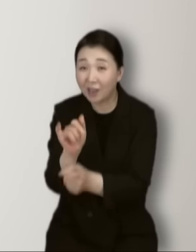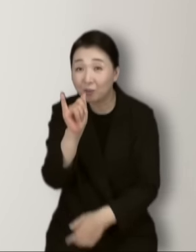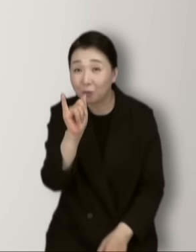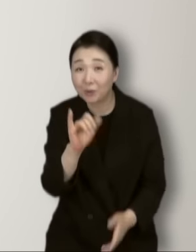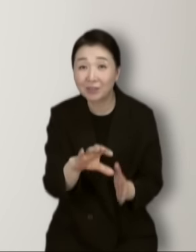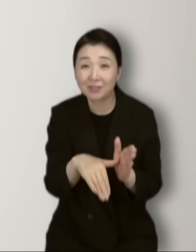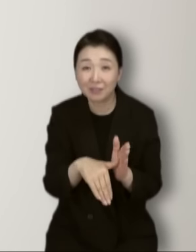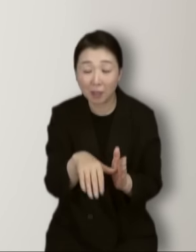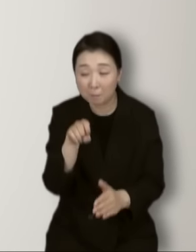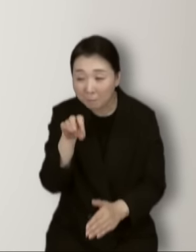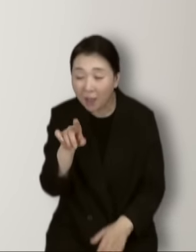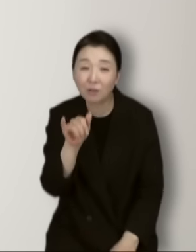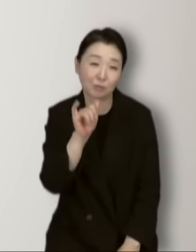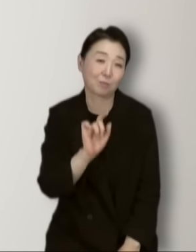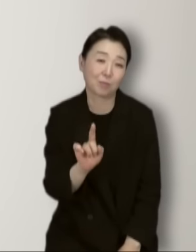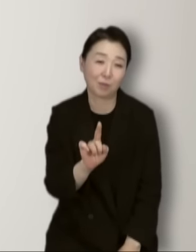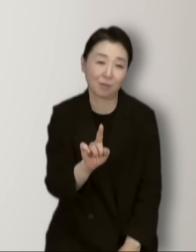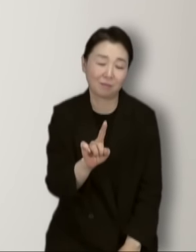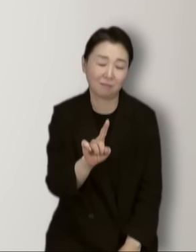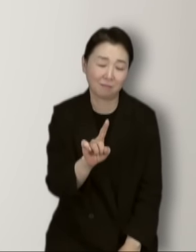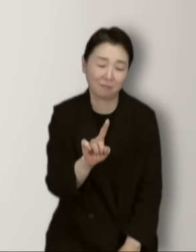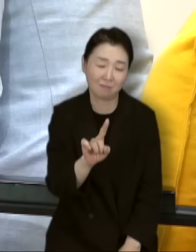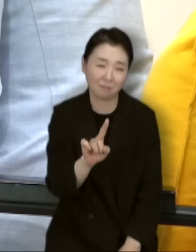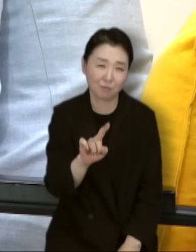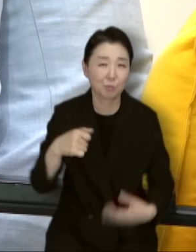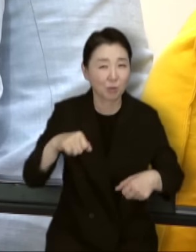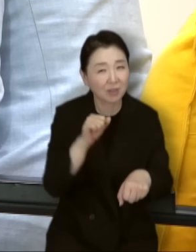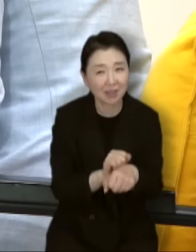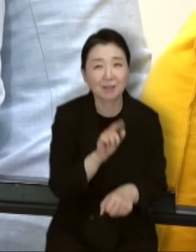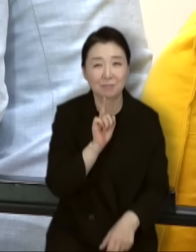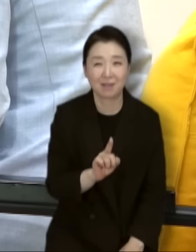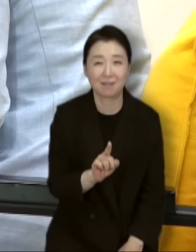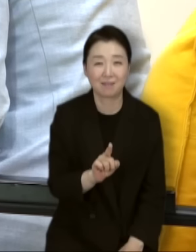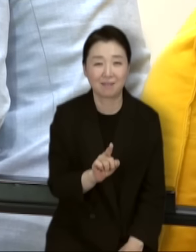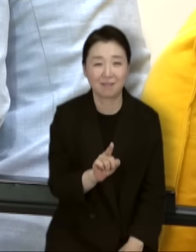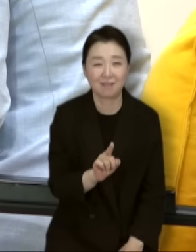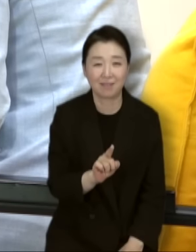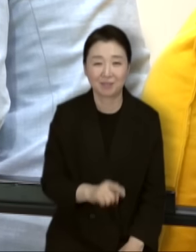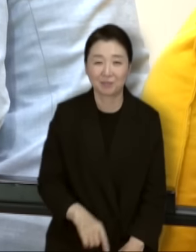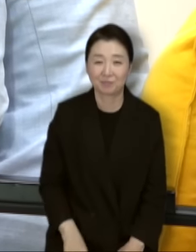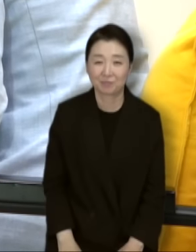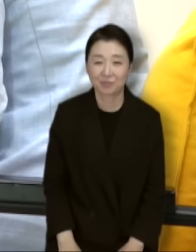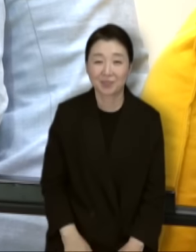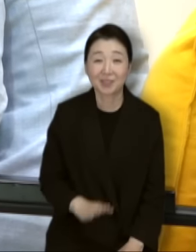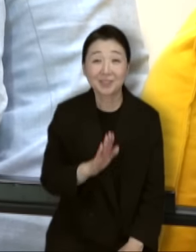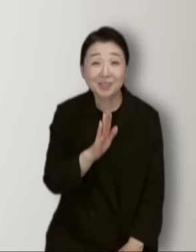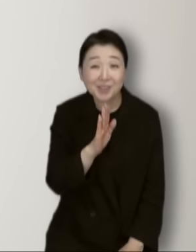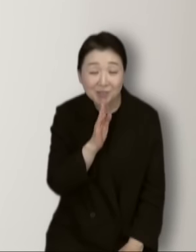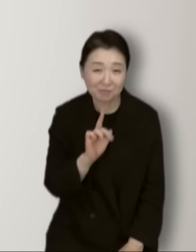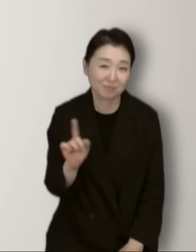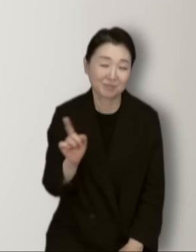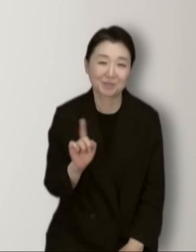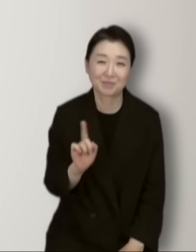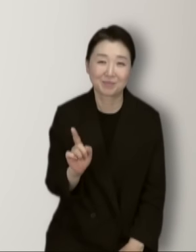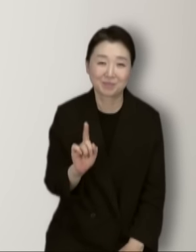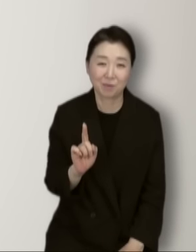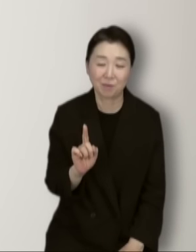가끔 만나잖아요 그러면 진짜 얘기하세요 아 정말 어떻게 저렇게 연기 잘하시지 정말